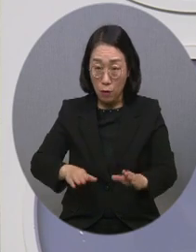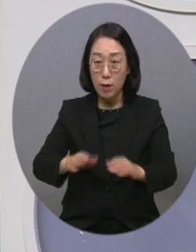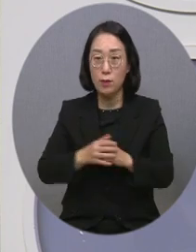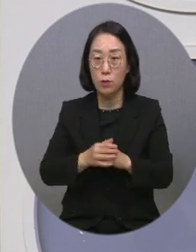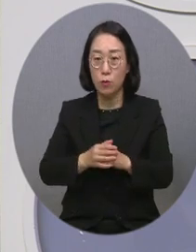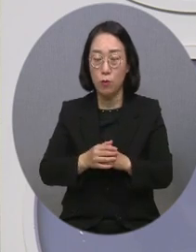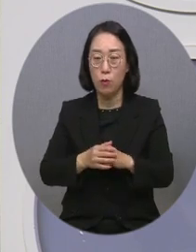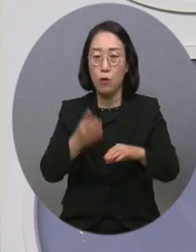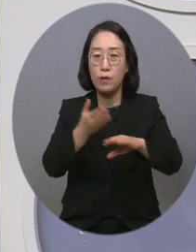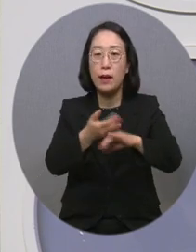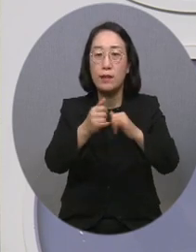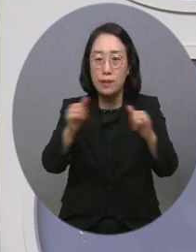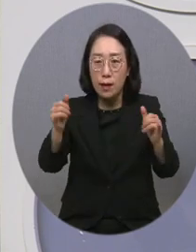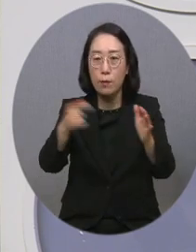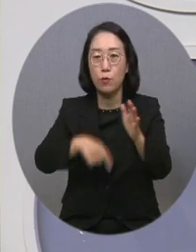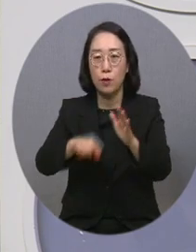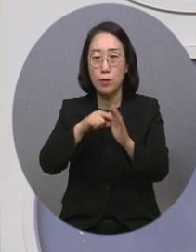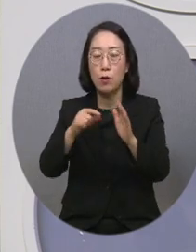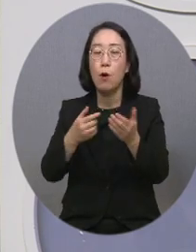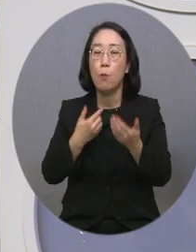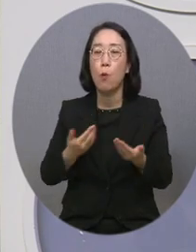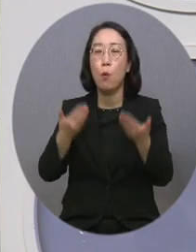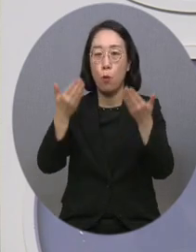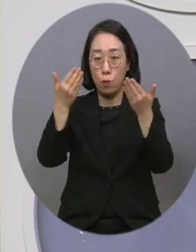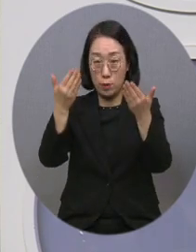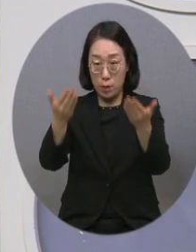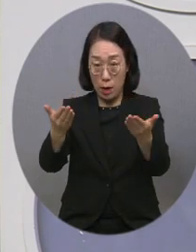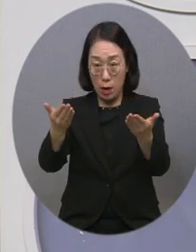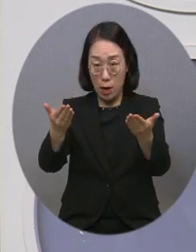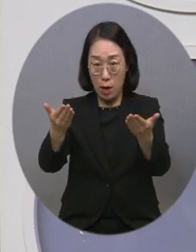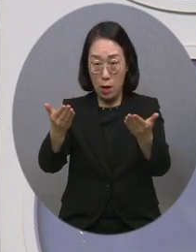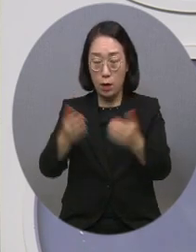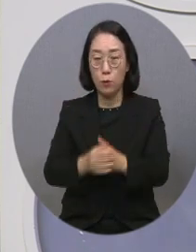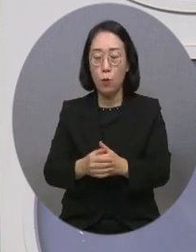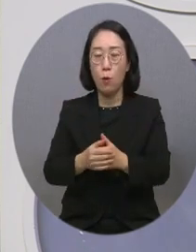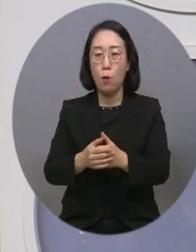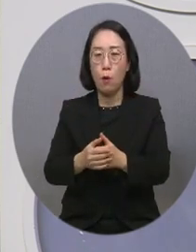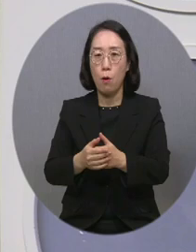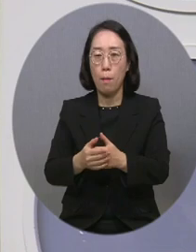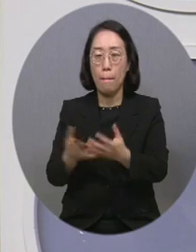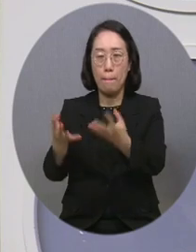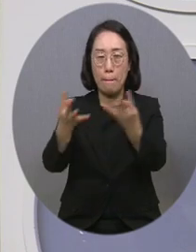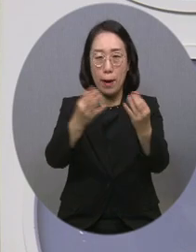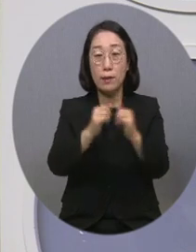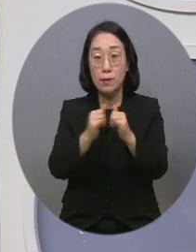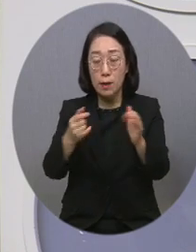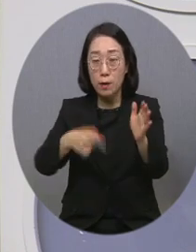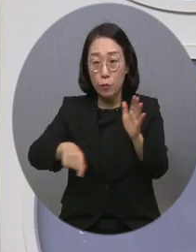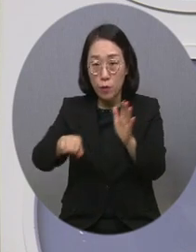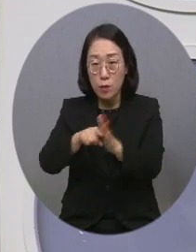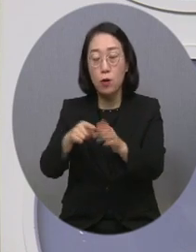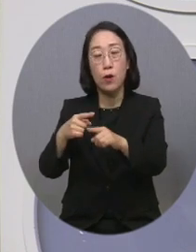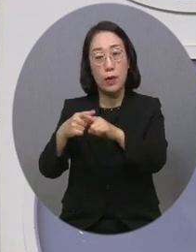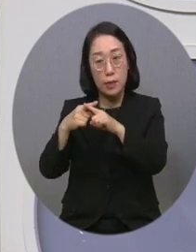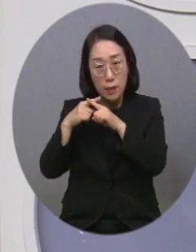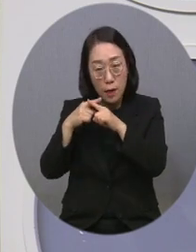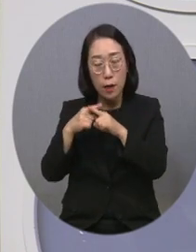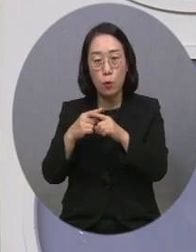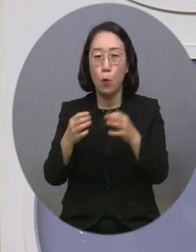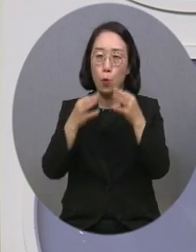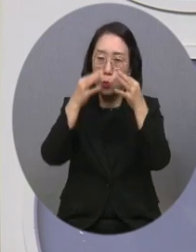위해서 봉사하면서 그 다수를 위해서 희생하고 또 그 사람들을 위해서